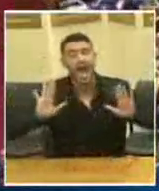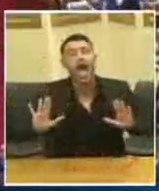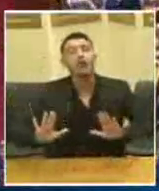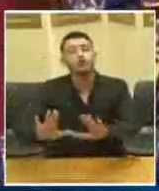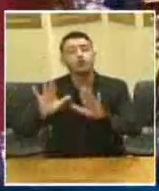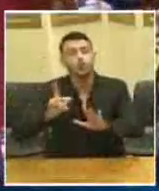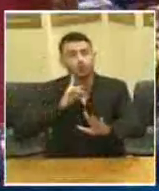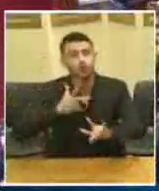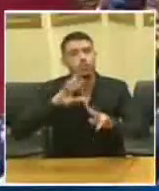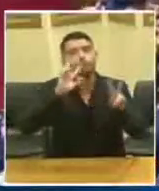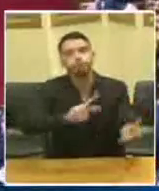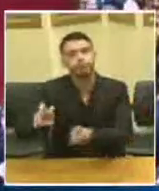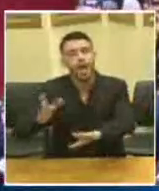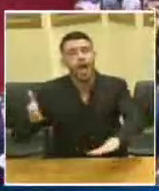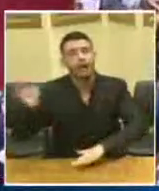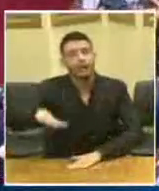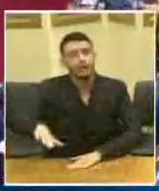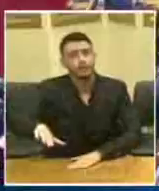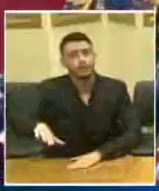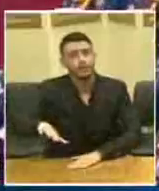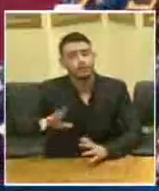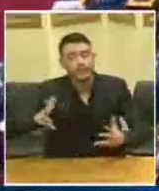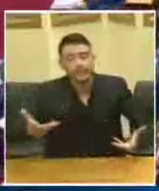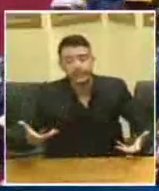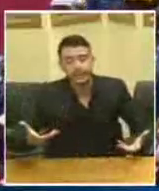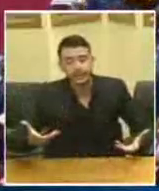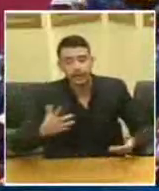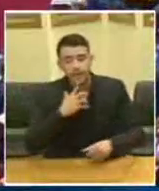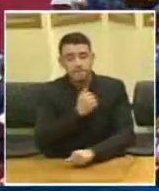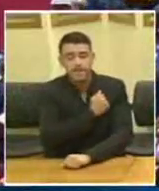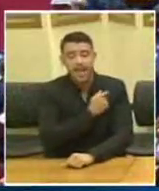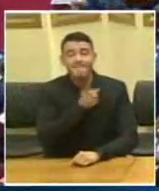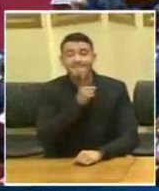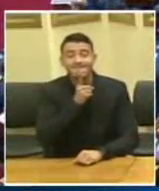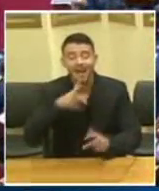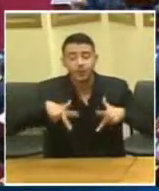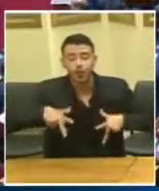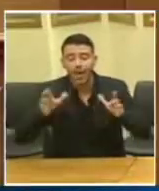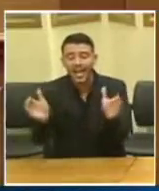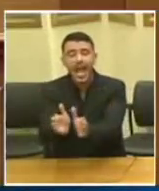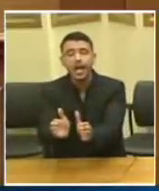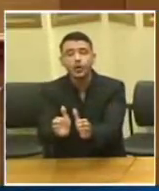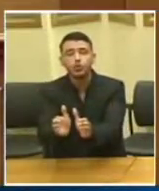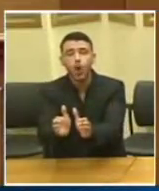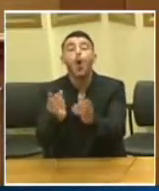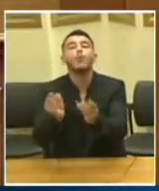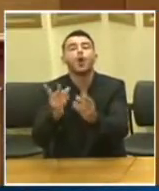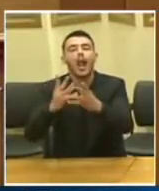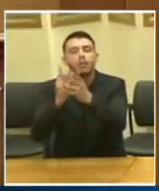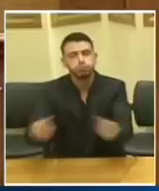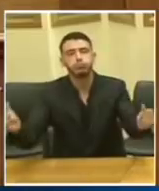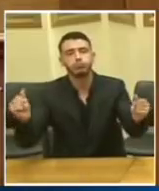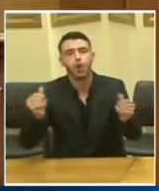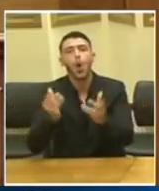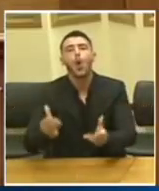Ή μήπως πιστεύετε ότι θα ήταν καλό για τη χώρα αυτό το κράτος να μην υπάρχει καν, ότι είναι προς όφελός μας να